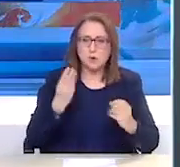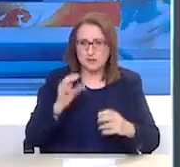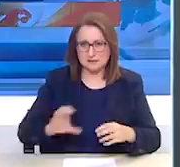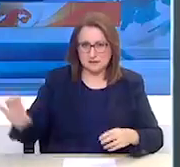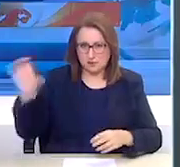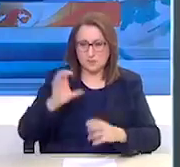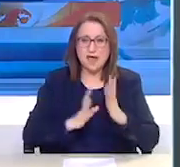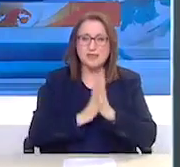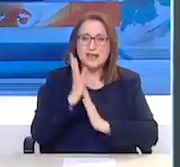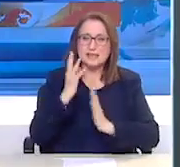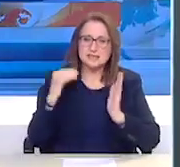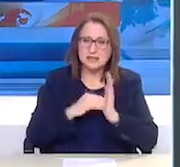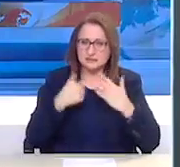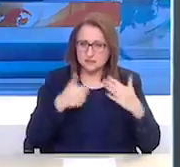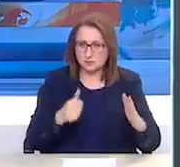14.681,